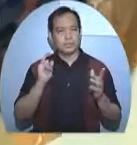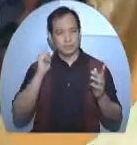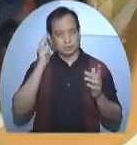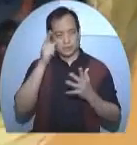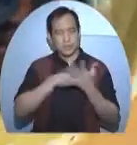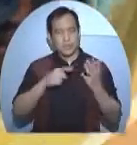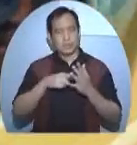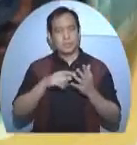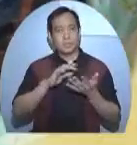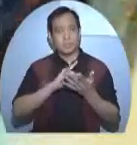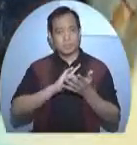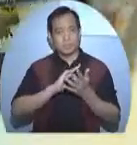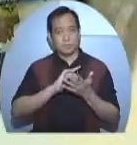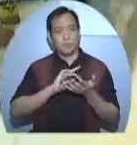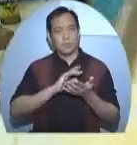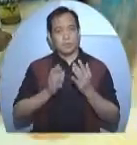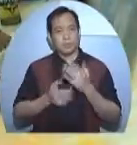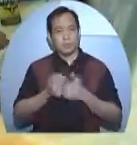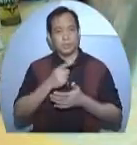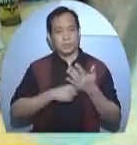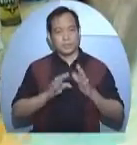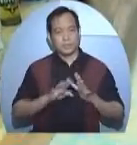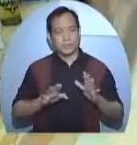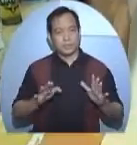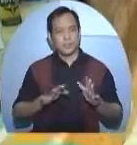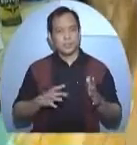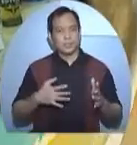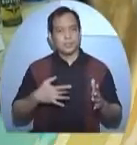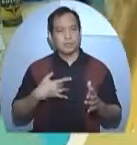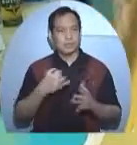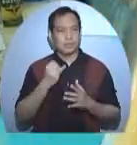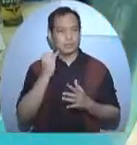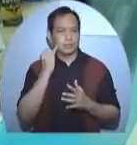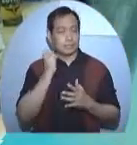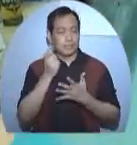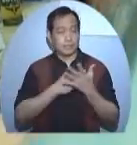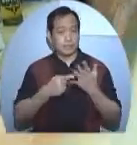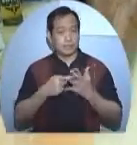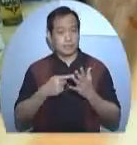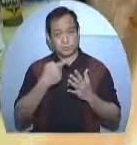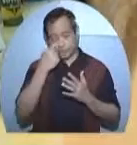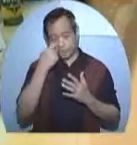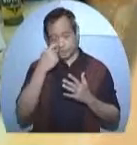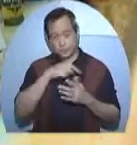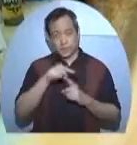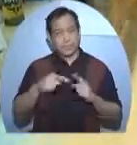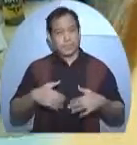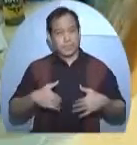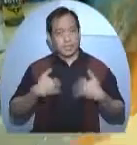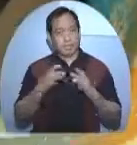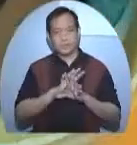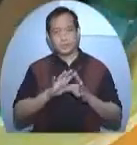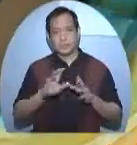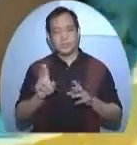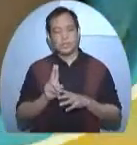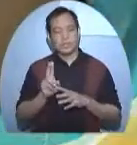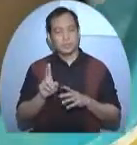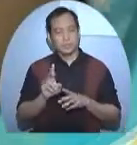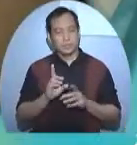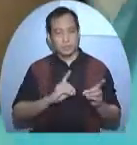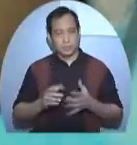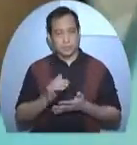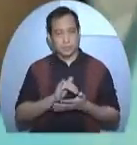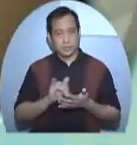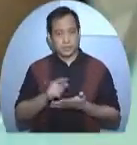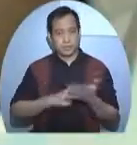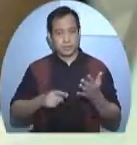nila. Karamihan sa kanila, nakakainggit kasi nung bata, ganyan kami yung edad, hindi naman ganyan yung gawa namin. Sa